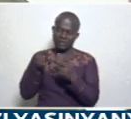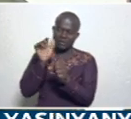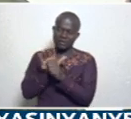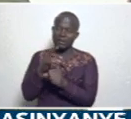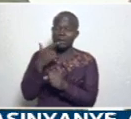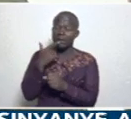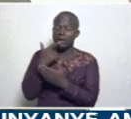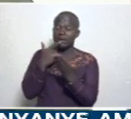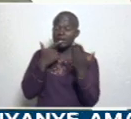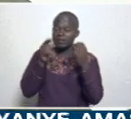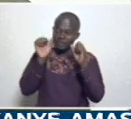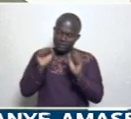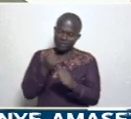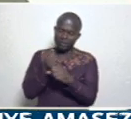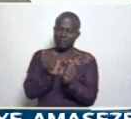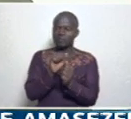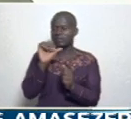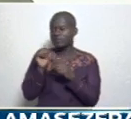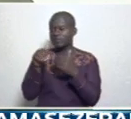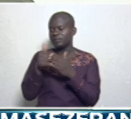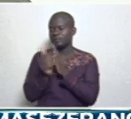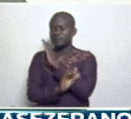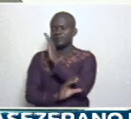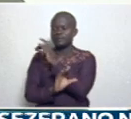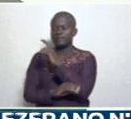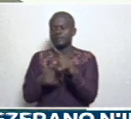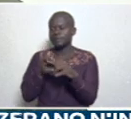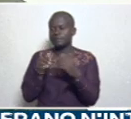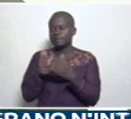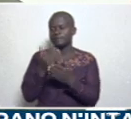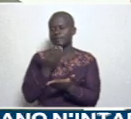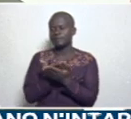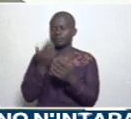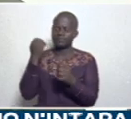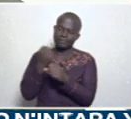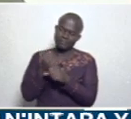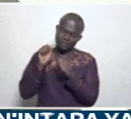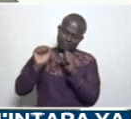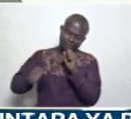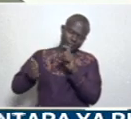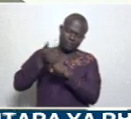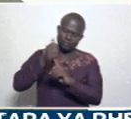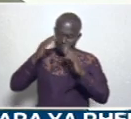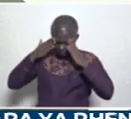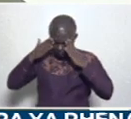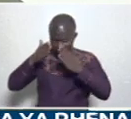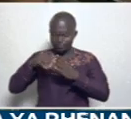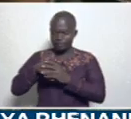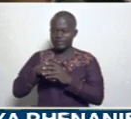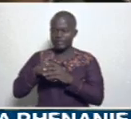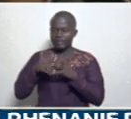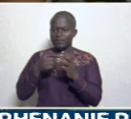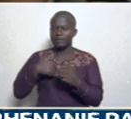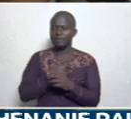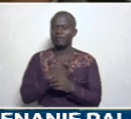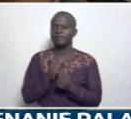ko birashoboka ko dukora n'abanyamahanga, kandi icyo dusabwa gukora tukakigeraho dushyize indangagaciro zacu imbere. Ni